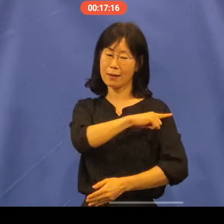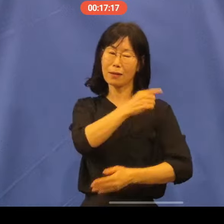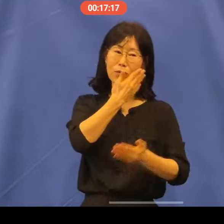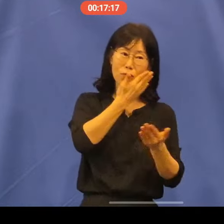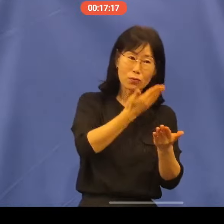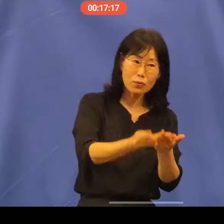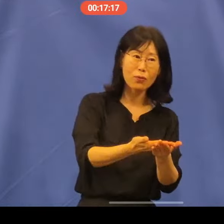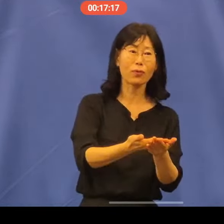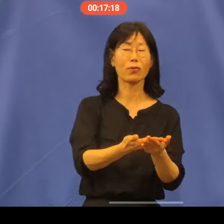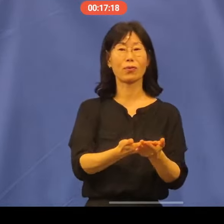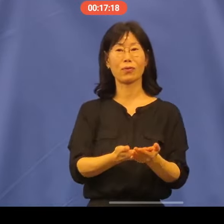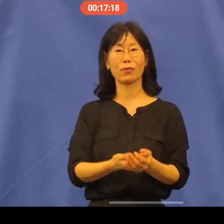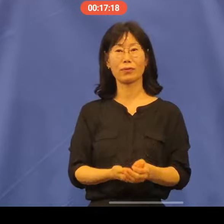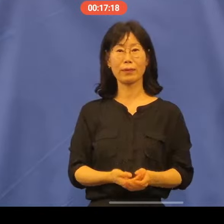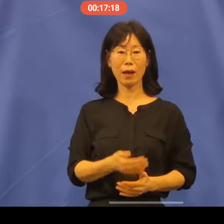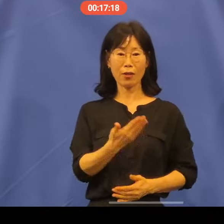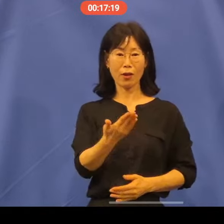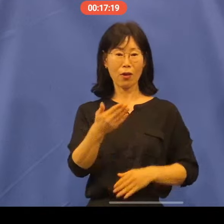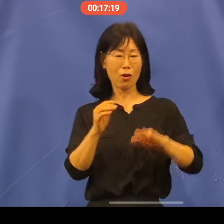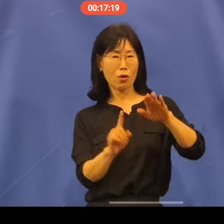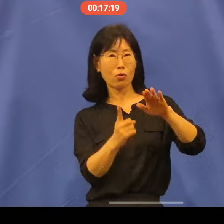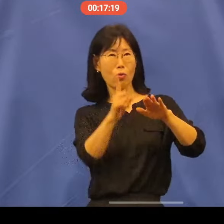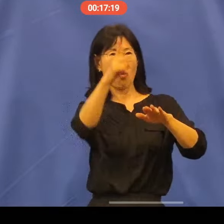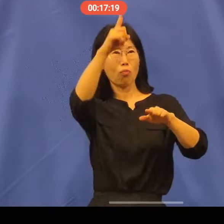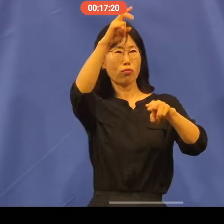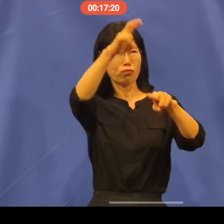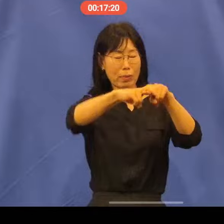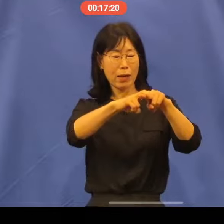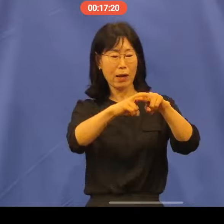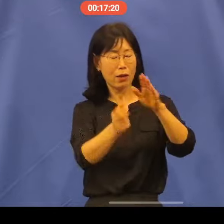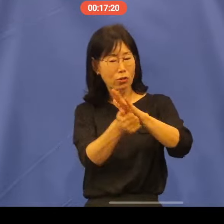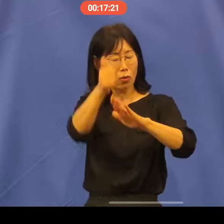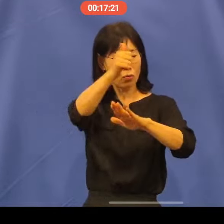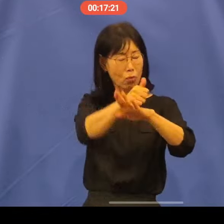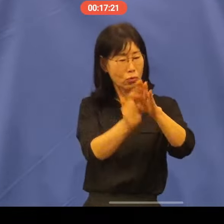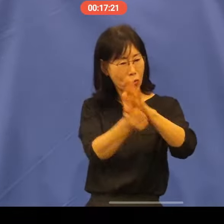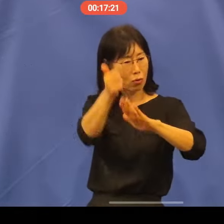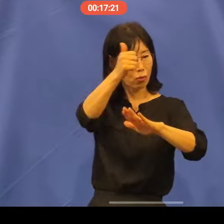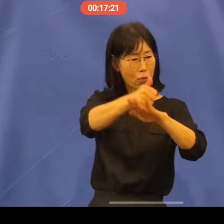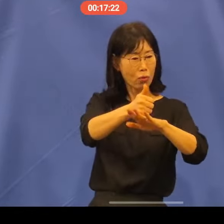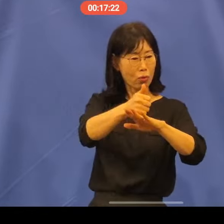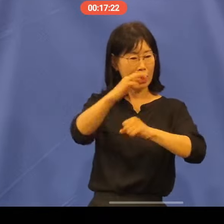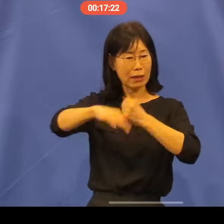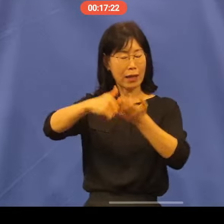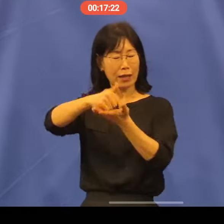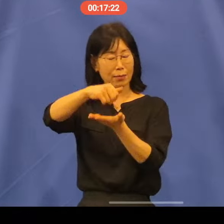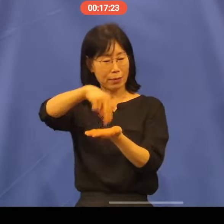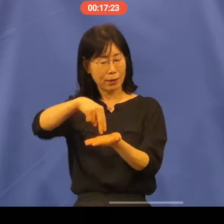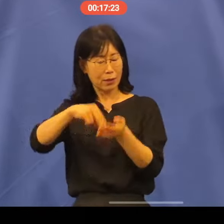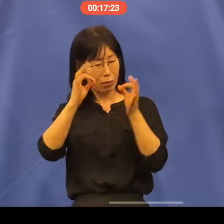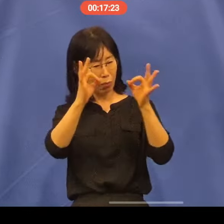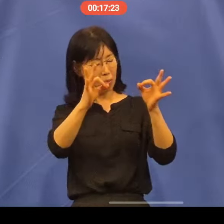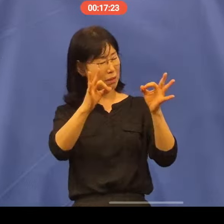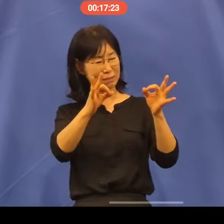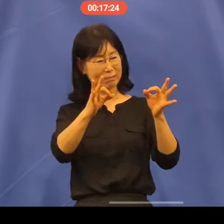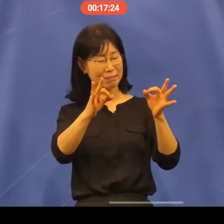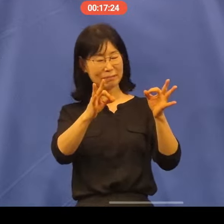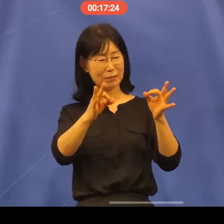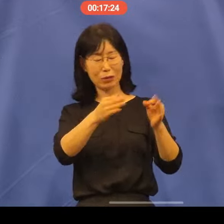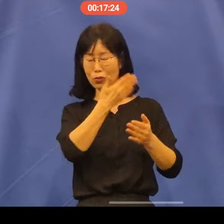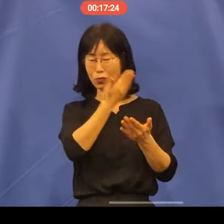너가 얼마나 높은 자리에 있느냐, 그건 하나님 묻지 않아요. 여러분, 어떤 자리에 올라가도 하나님은 아무것도 아니에요. 그건 아무것도